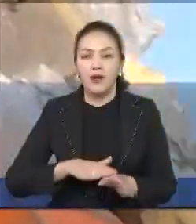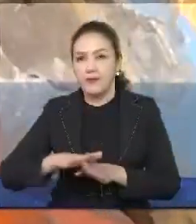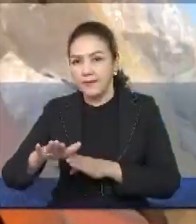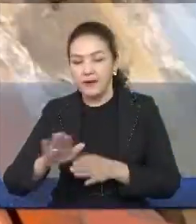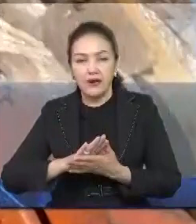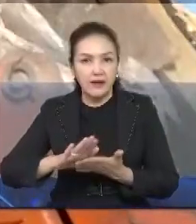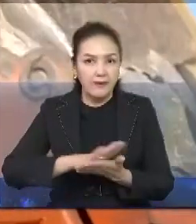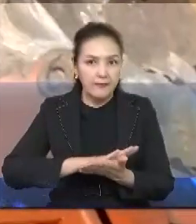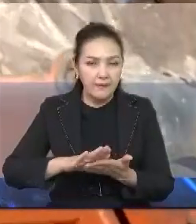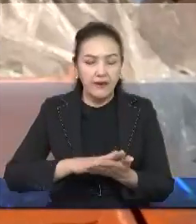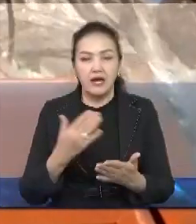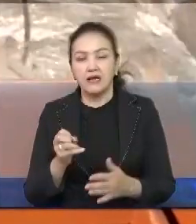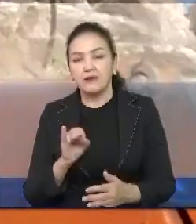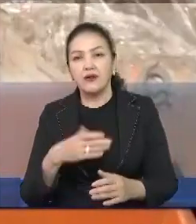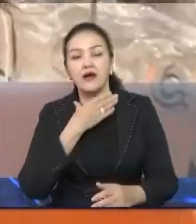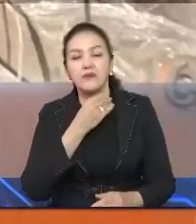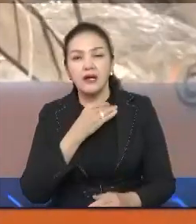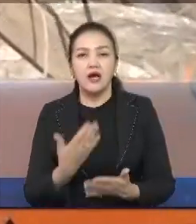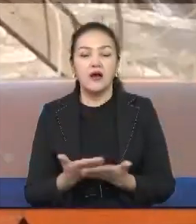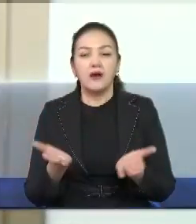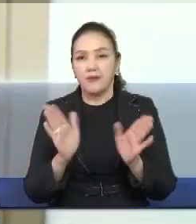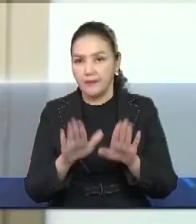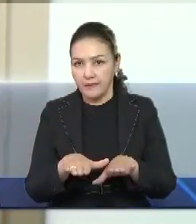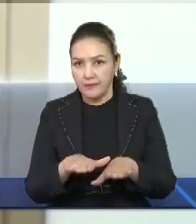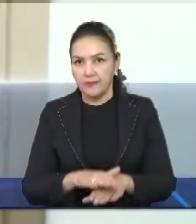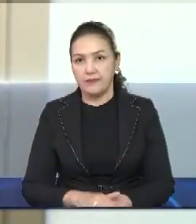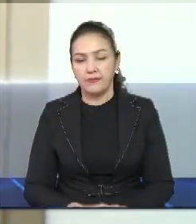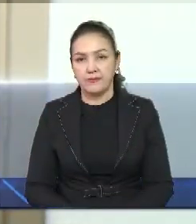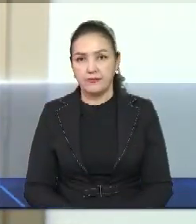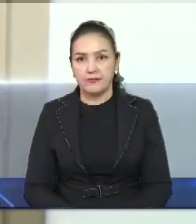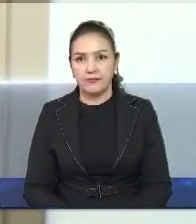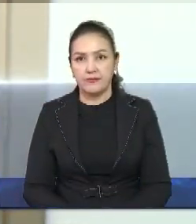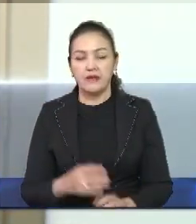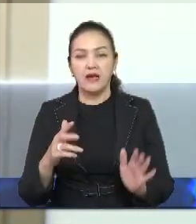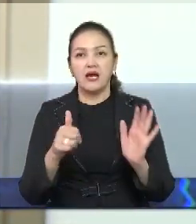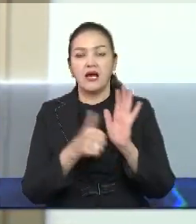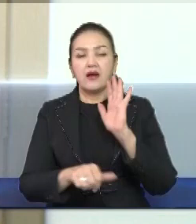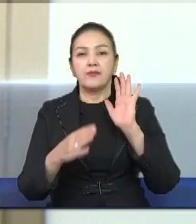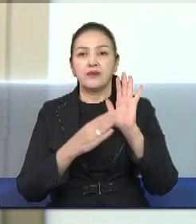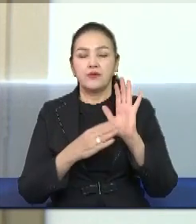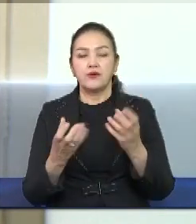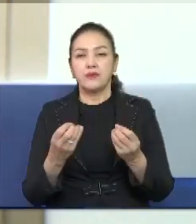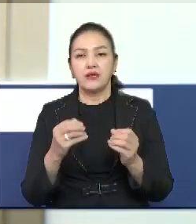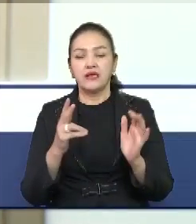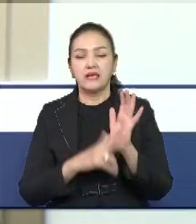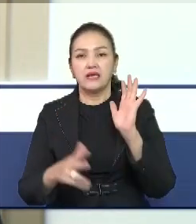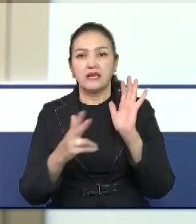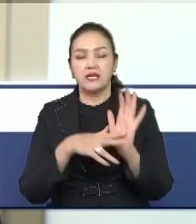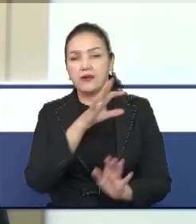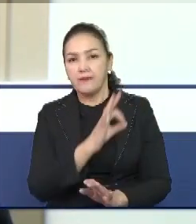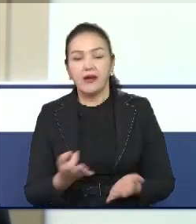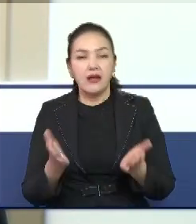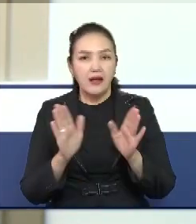толықтай тазартылды. Алғамен Мәртөк аудандары ғана қалып отыр. Мәртөк ауданында 69 және 88% қалып